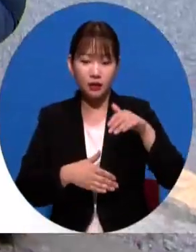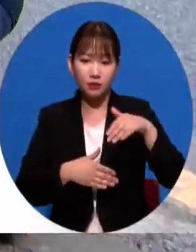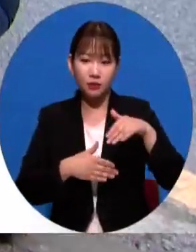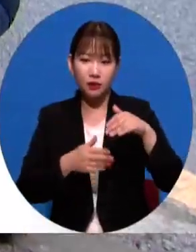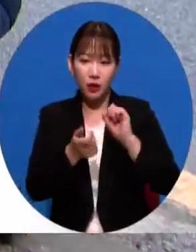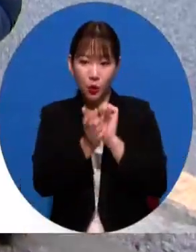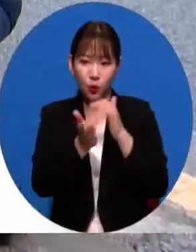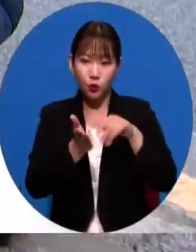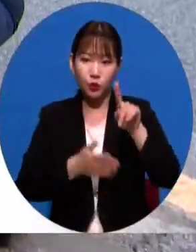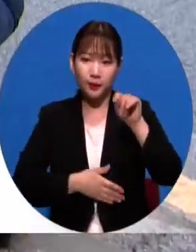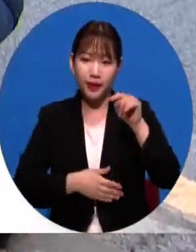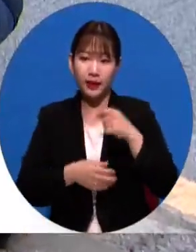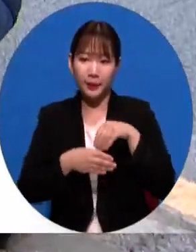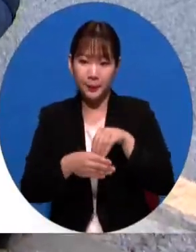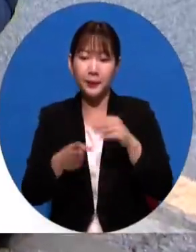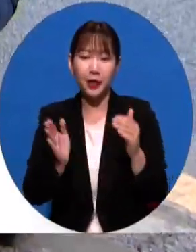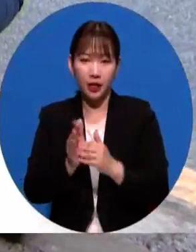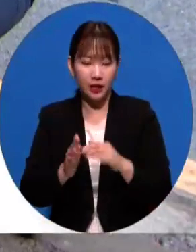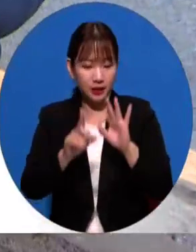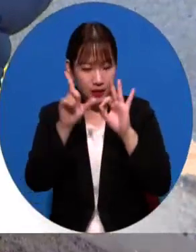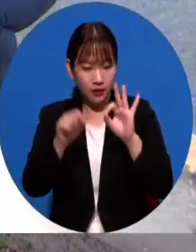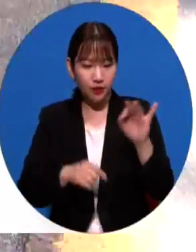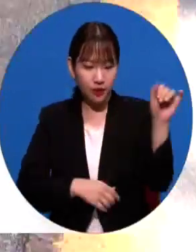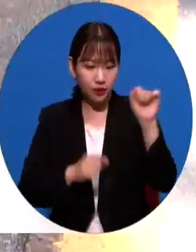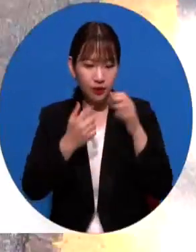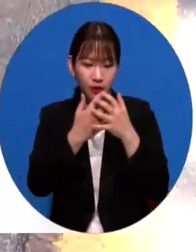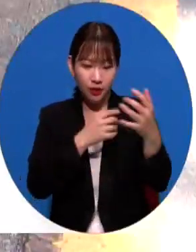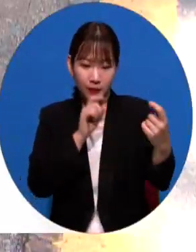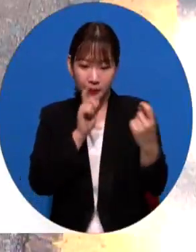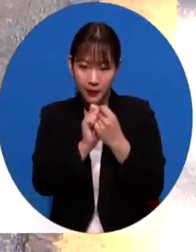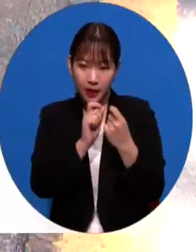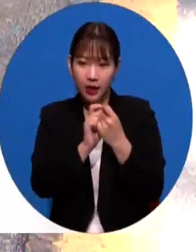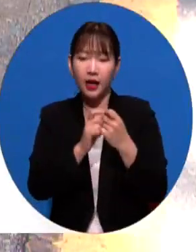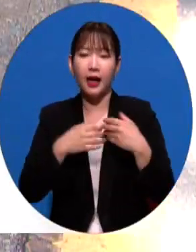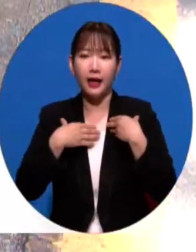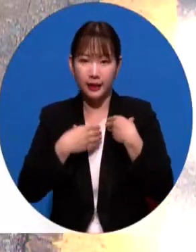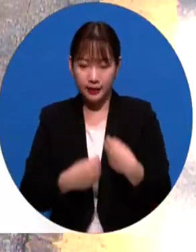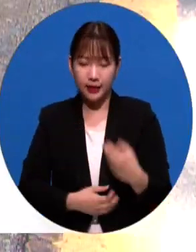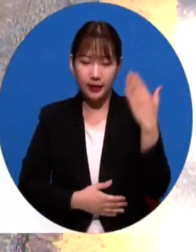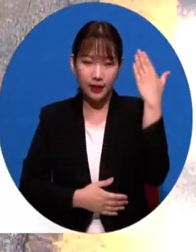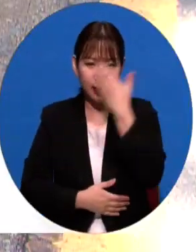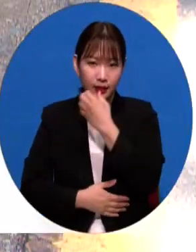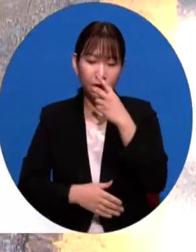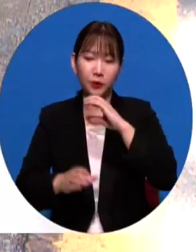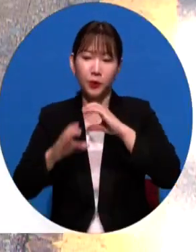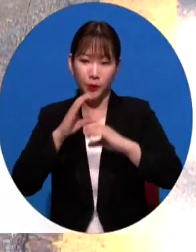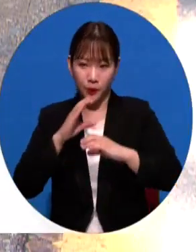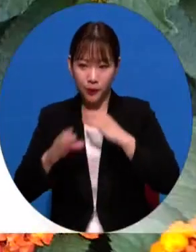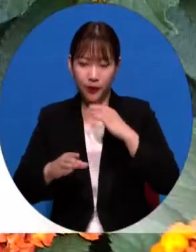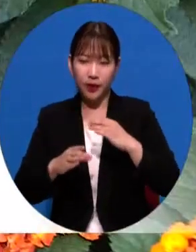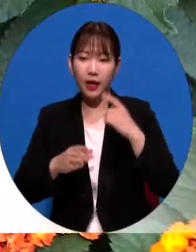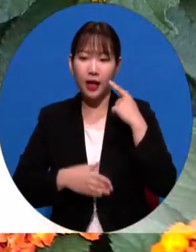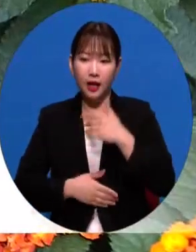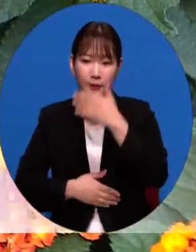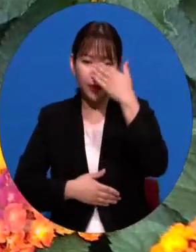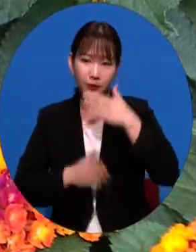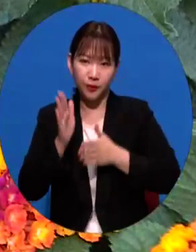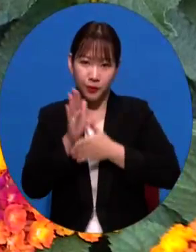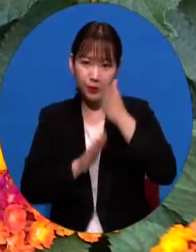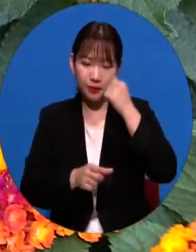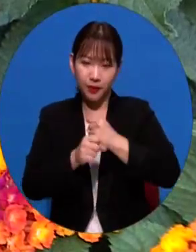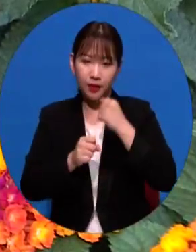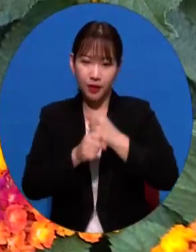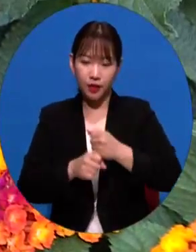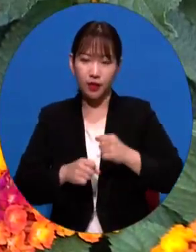심었습니다. 목포시는 오는 10월 전국체전을 맞아 안전하고 깨끗하며 소통하는 다정한 도시 만들기